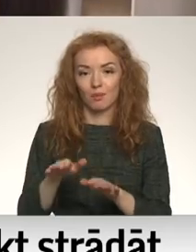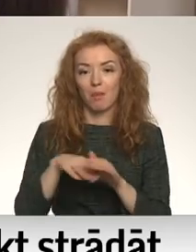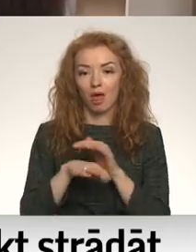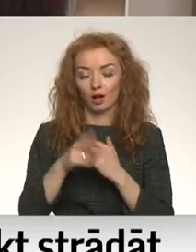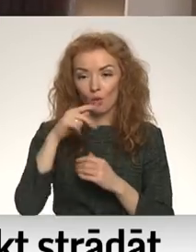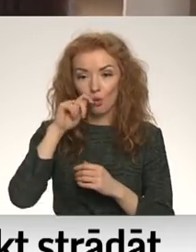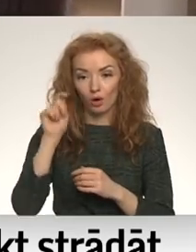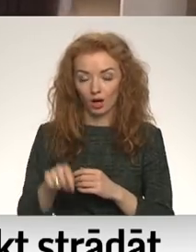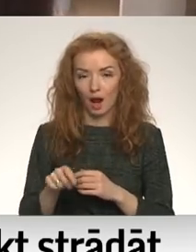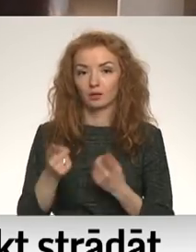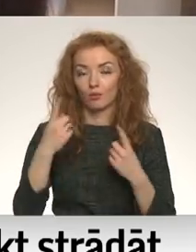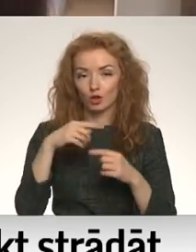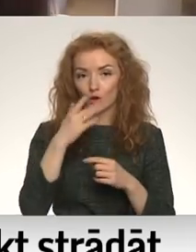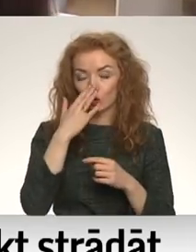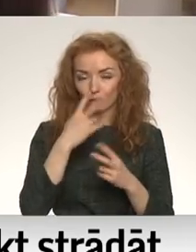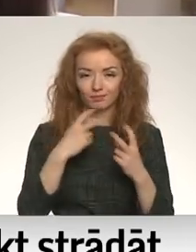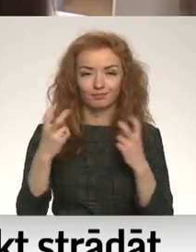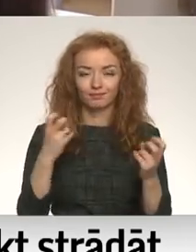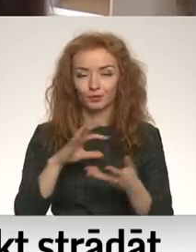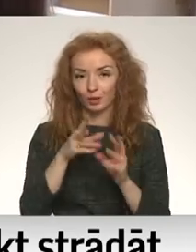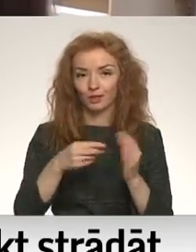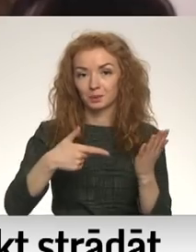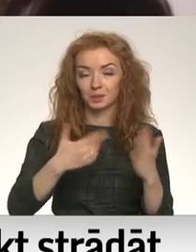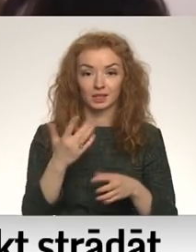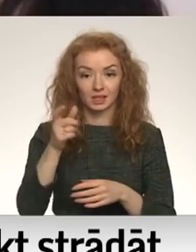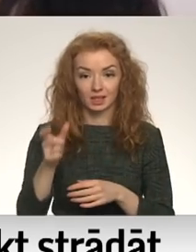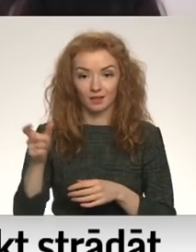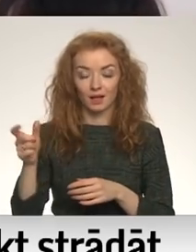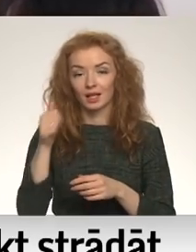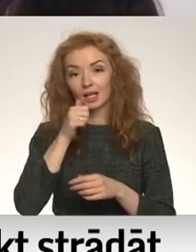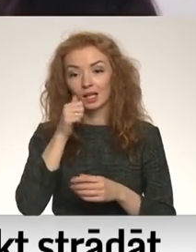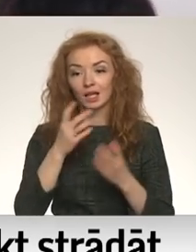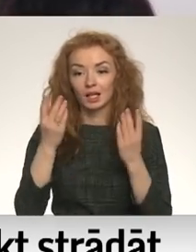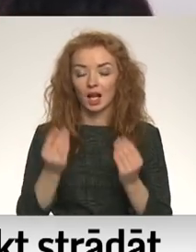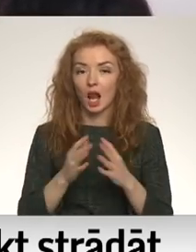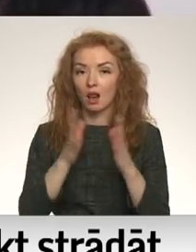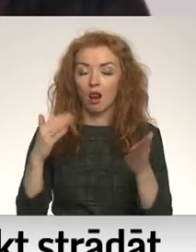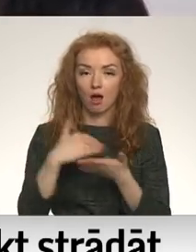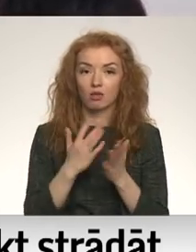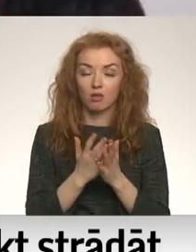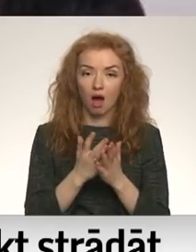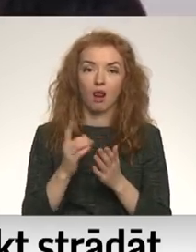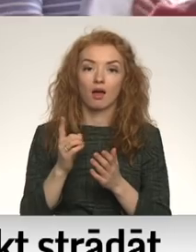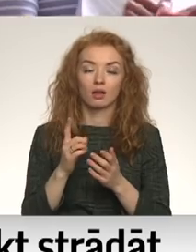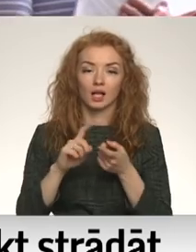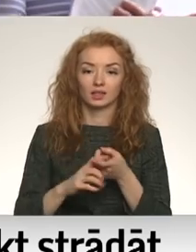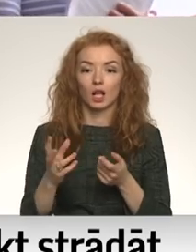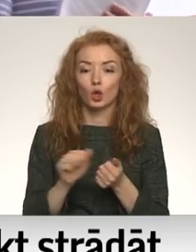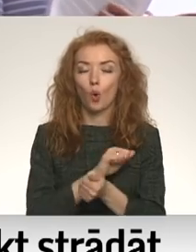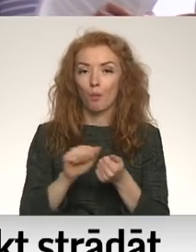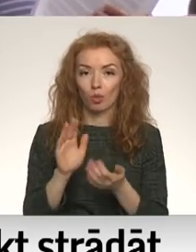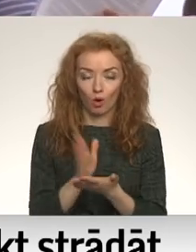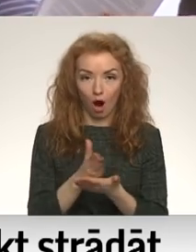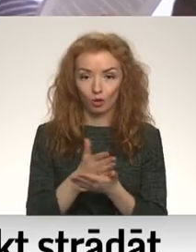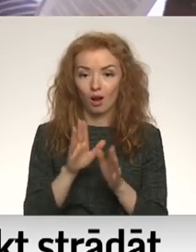Pašlaik viesnīcas numuriņos izmitināti jau 75 cilvēki. Viņu ikdiena gan lielākoties aizrit kārtojot formalitātes, lai pēc